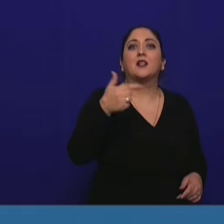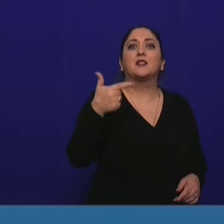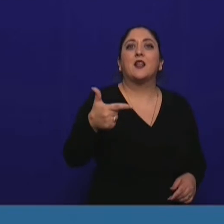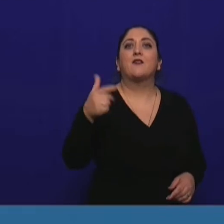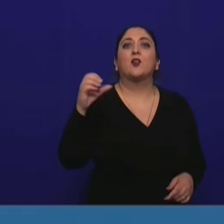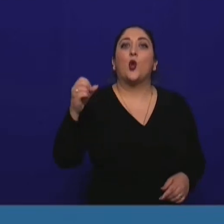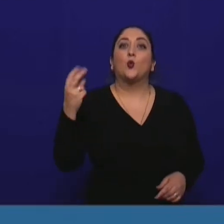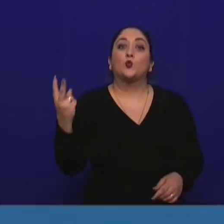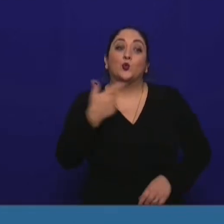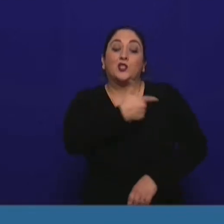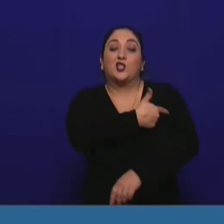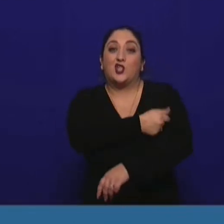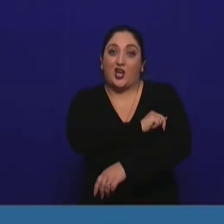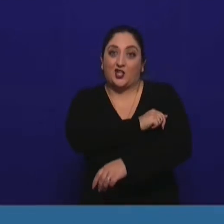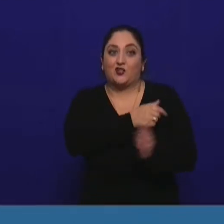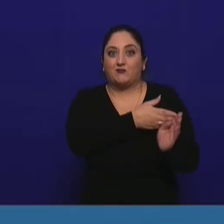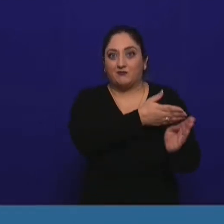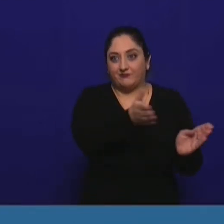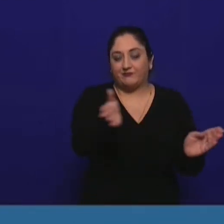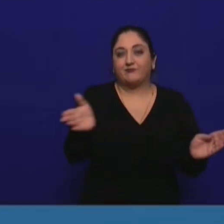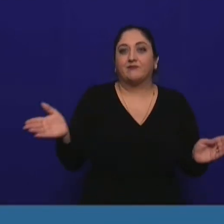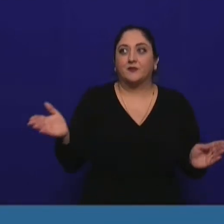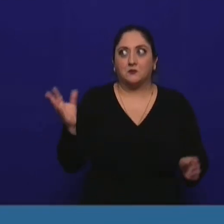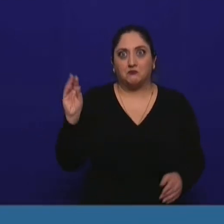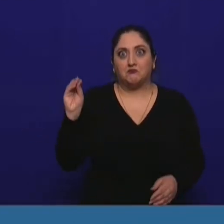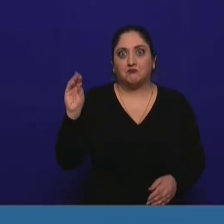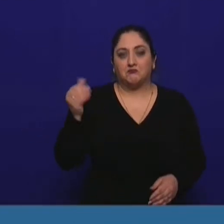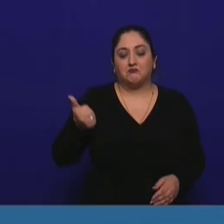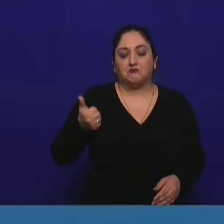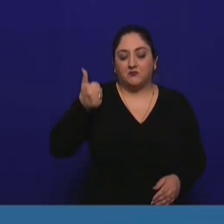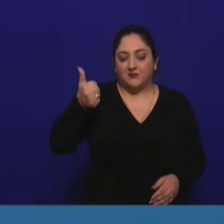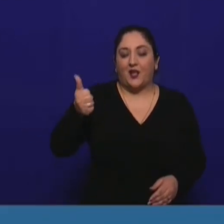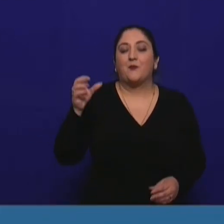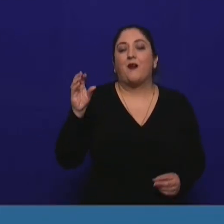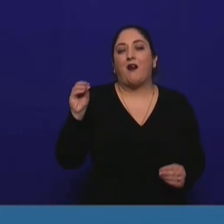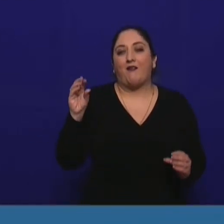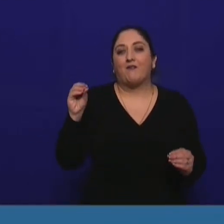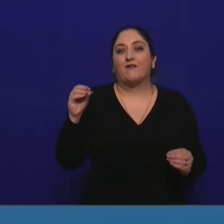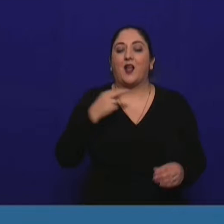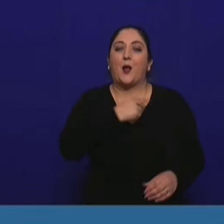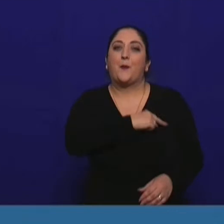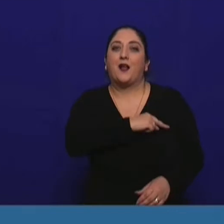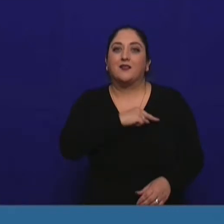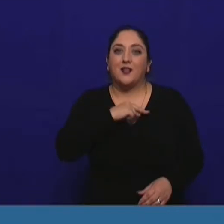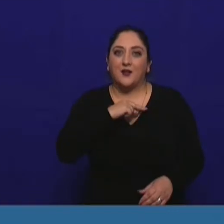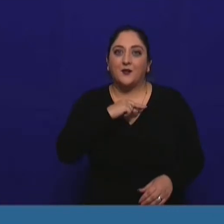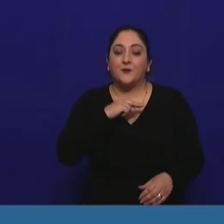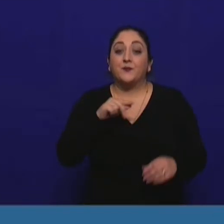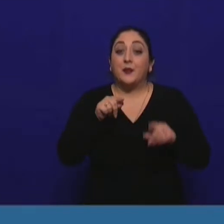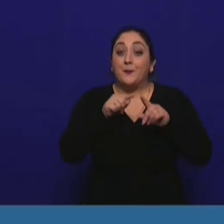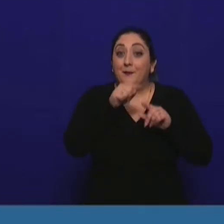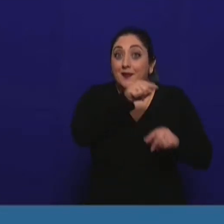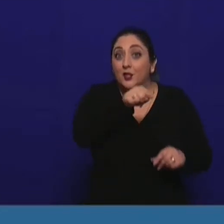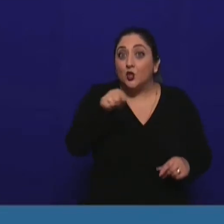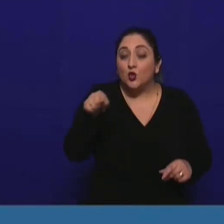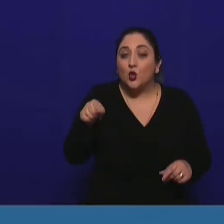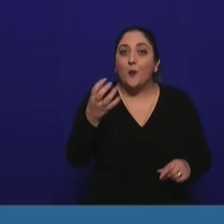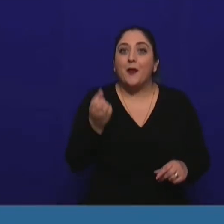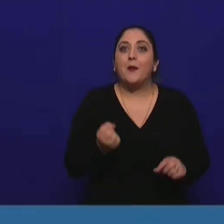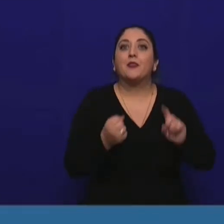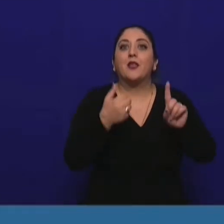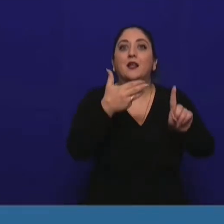59,702 doses ta' tilqim li huwa ammont li huwa tajjeb ħafna l-popolazzjoni li għandna aħna u minn dawn għandna